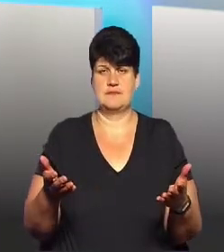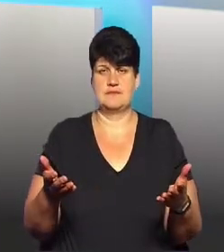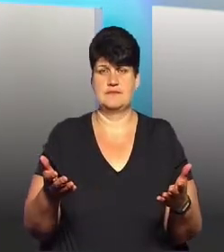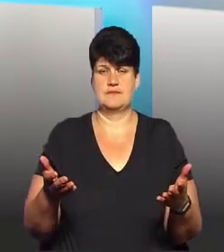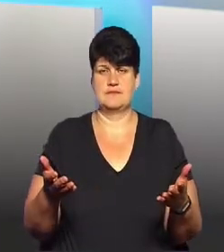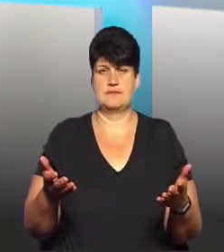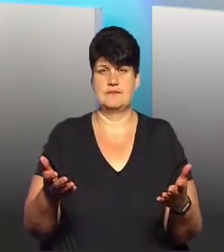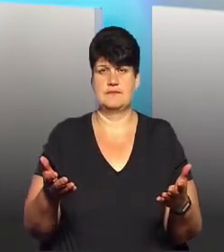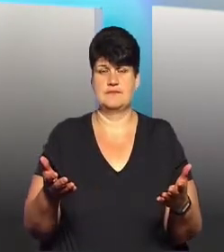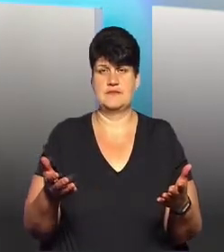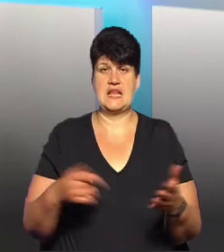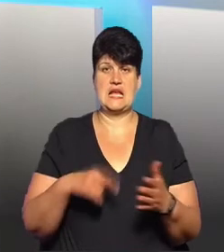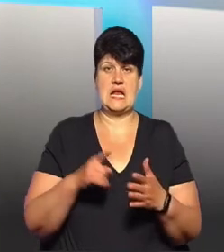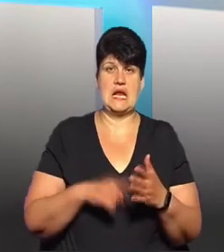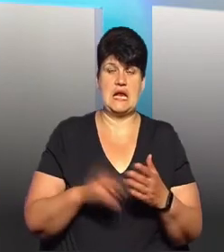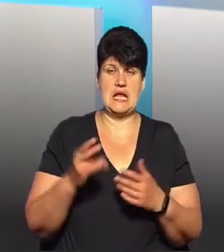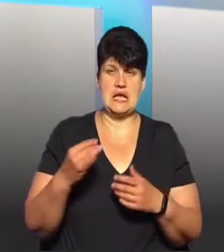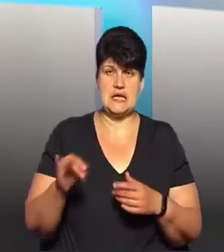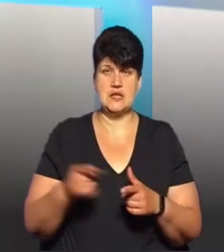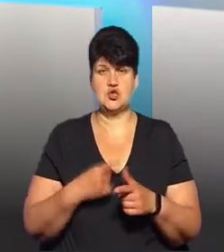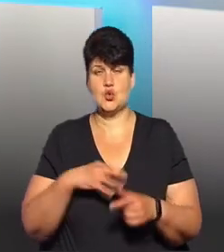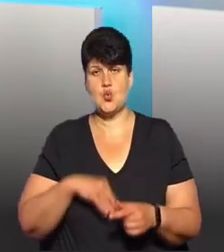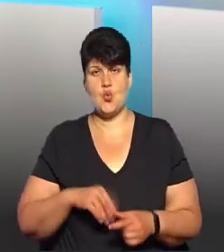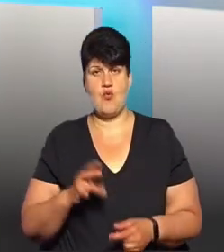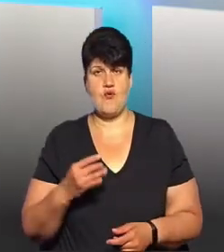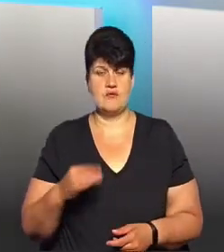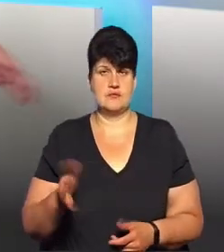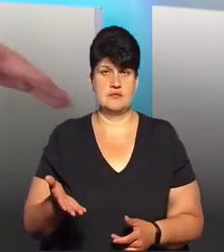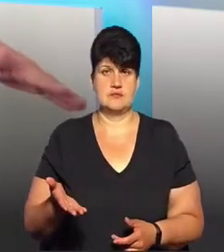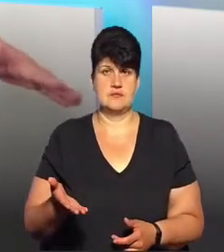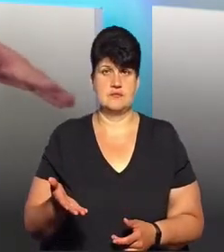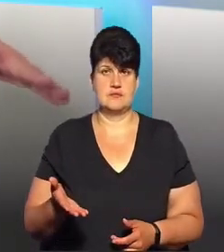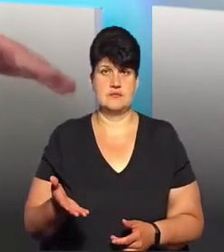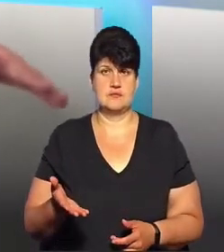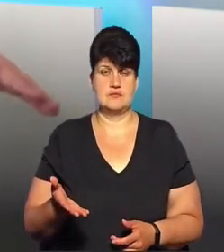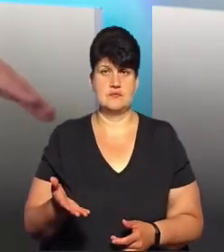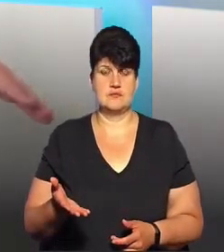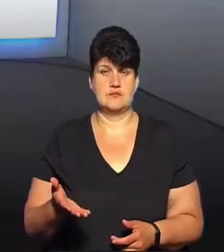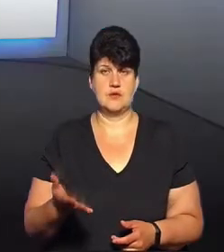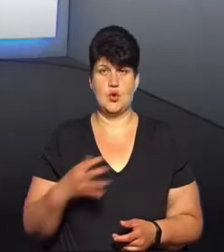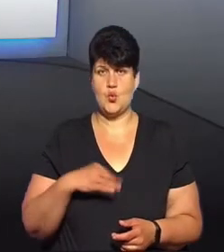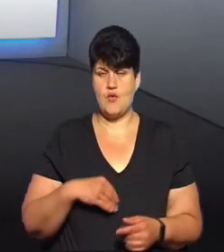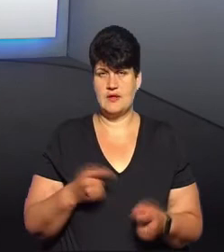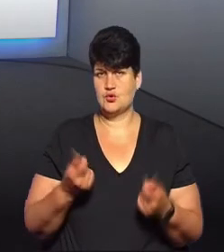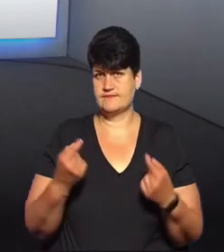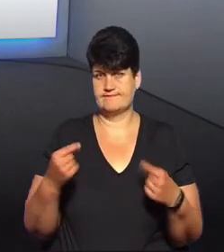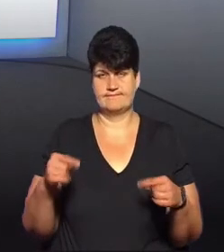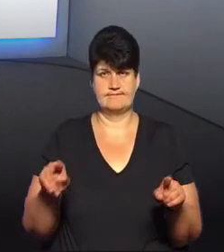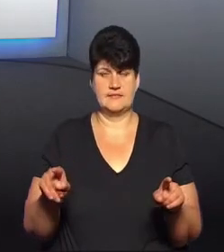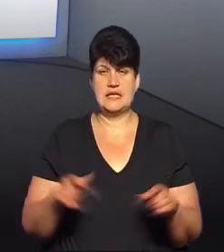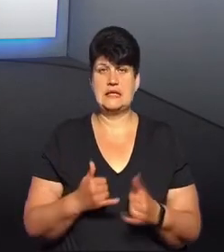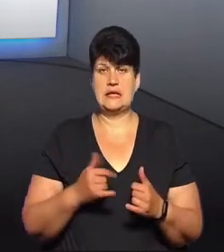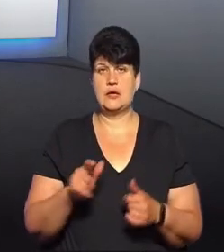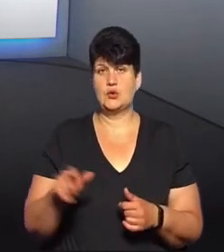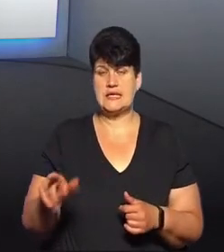там релігійний, чи я не знаю, там духовний, типу. Ну, тобто духовний, але в якійсь трошки іншій мірі. Угу. Для людей, які зранку до